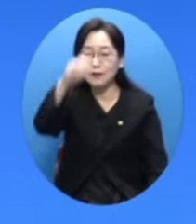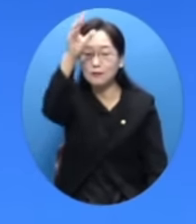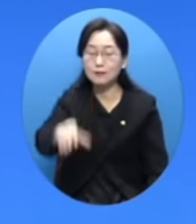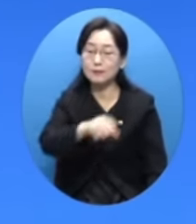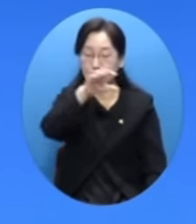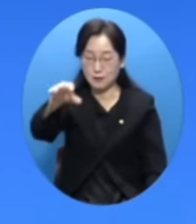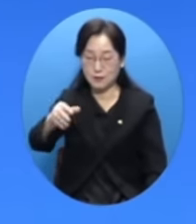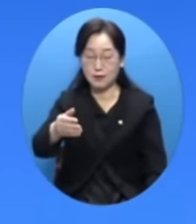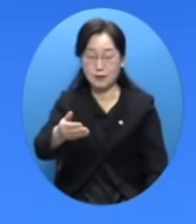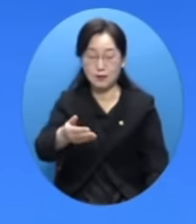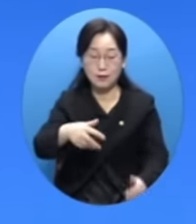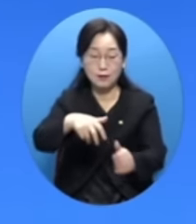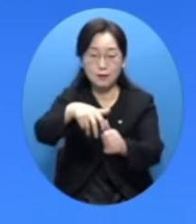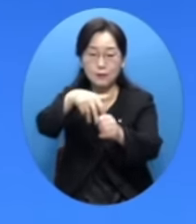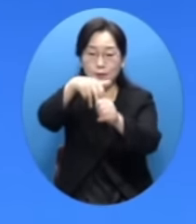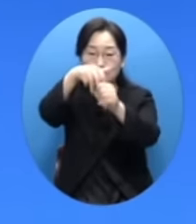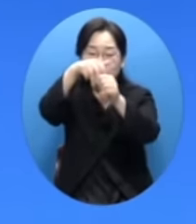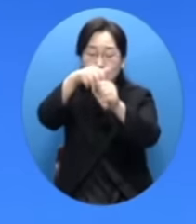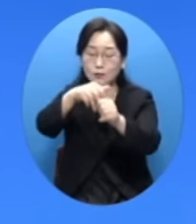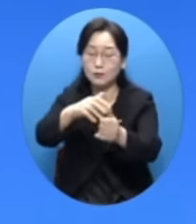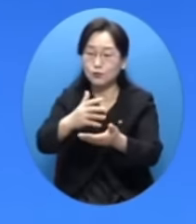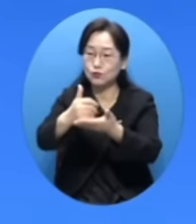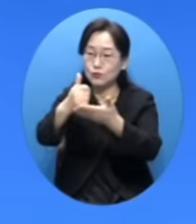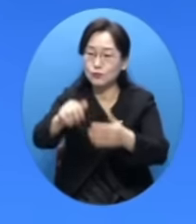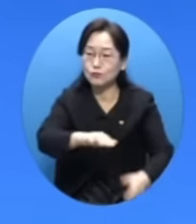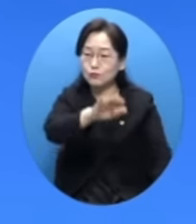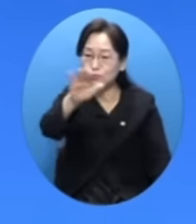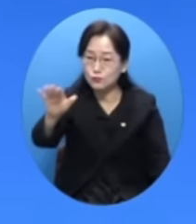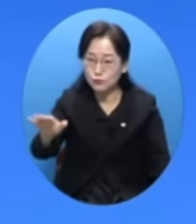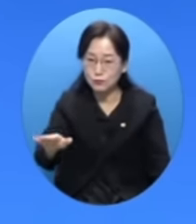십자가에서 주님께서 우리의 죄 결과로 다가온